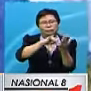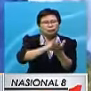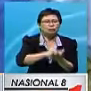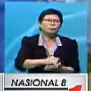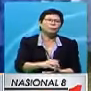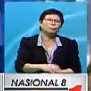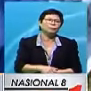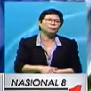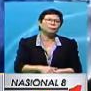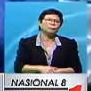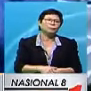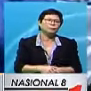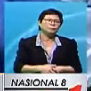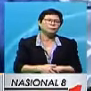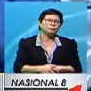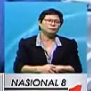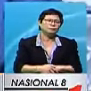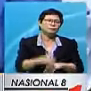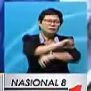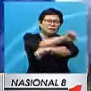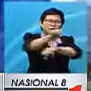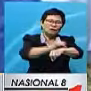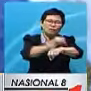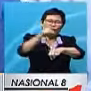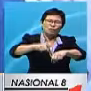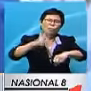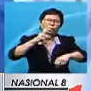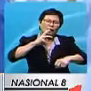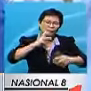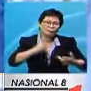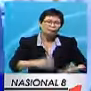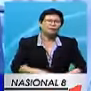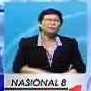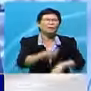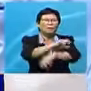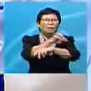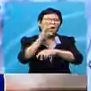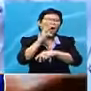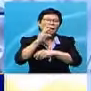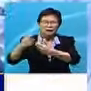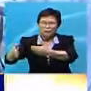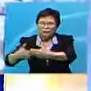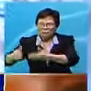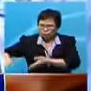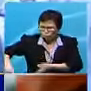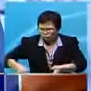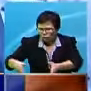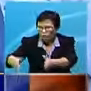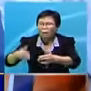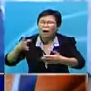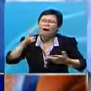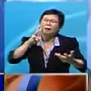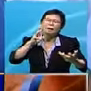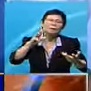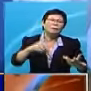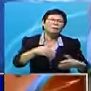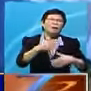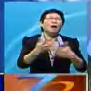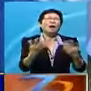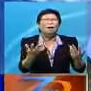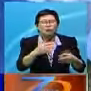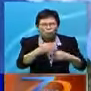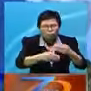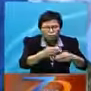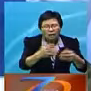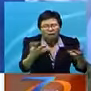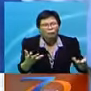Jadi, sawah perlu air. Jadi air ada dekat-dekat dengan sungai-sungai yang ada dekat sini. Jadi macam mana proses itu? Tu